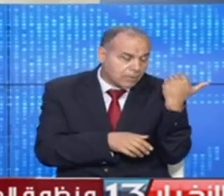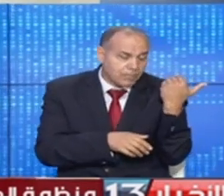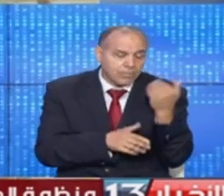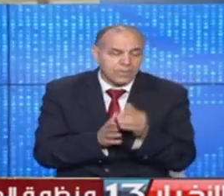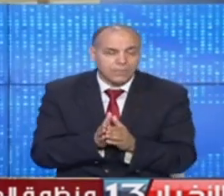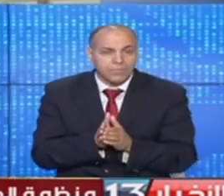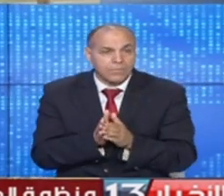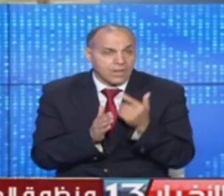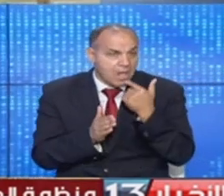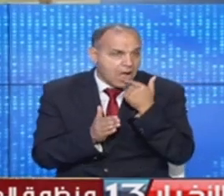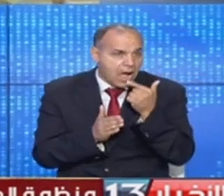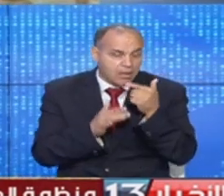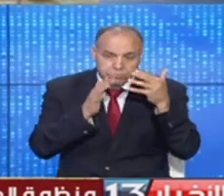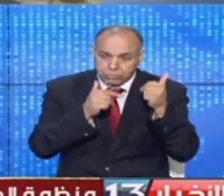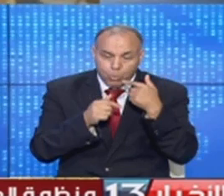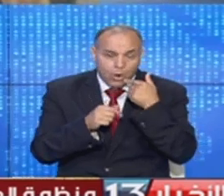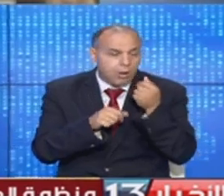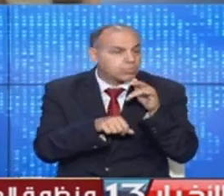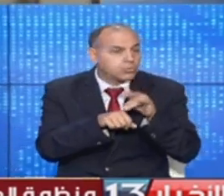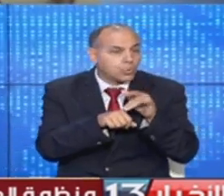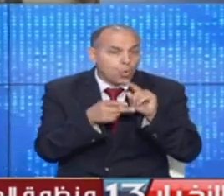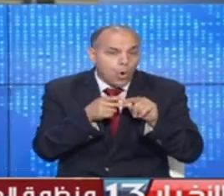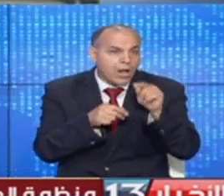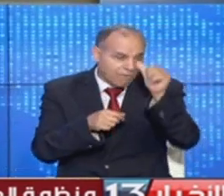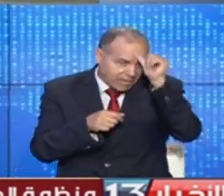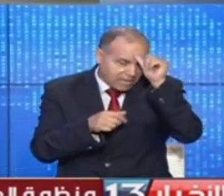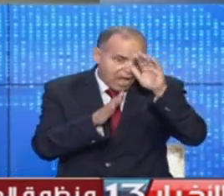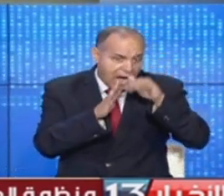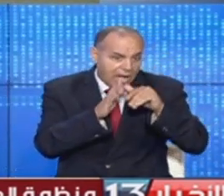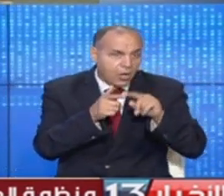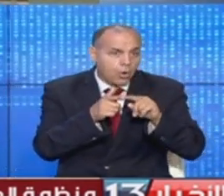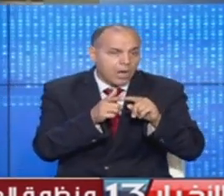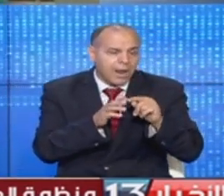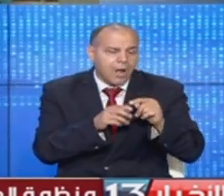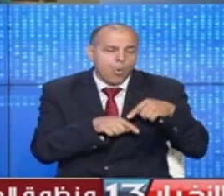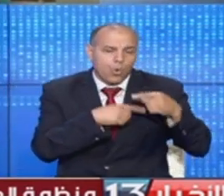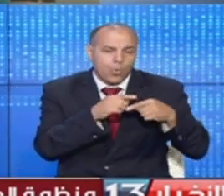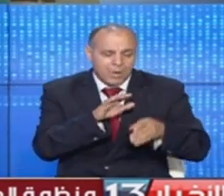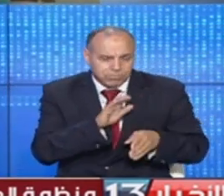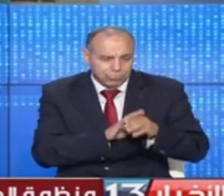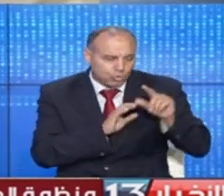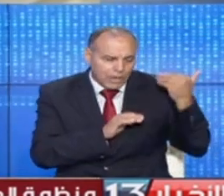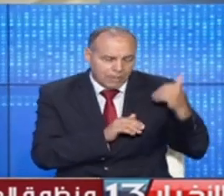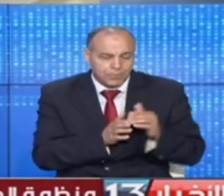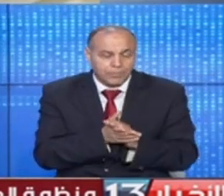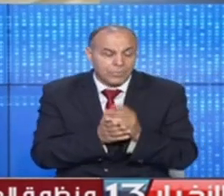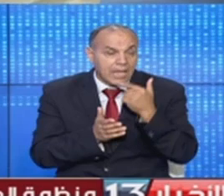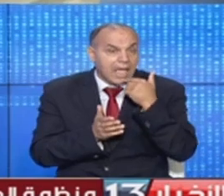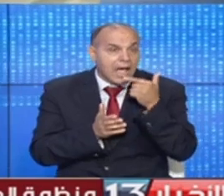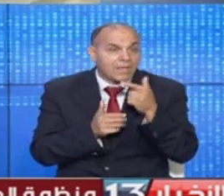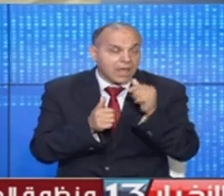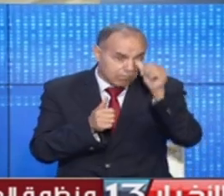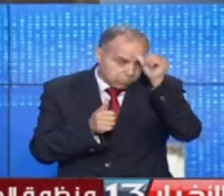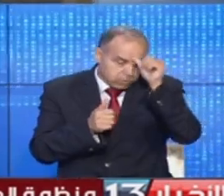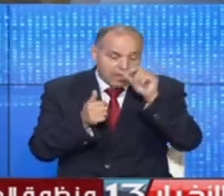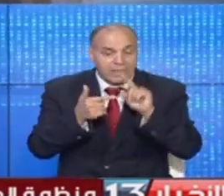الماضيه ويعد هذا من الاصابات في الهند اقل عدد اصابات يومي منذ نحو شهر وتحتل والهند